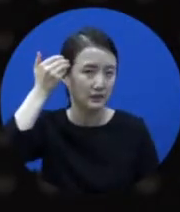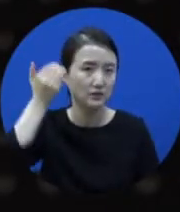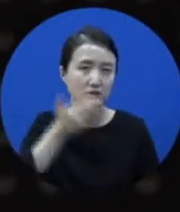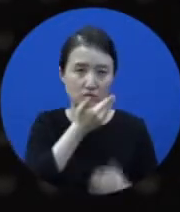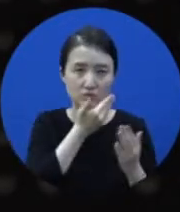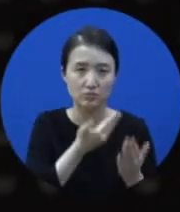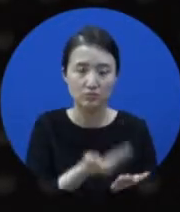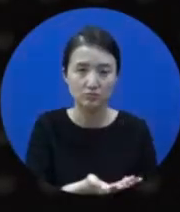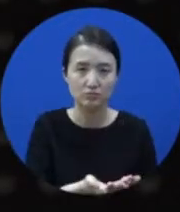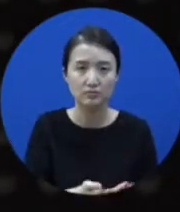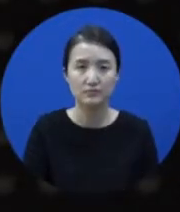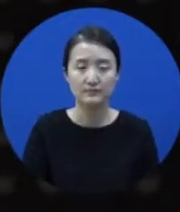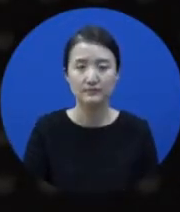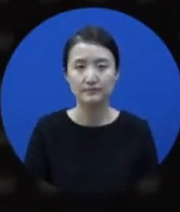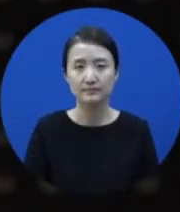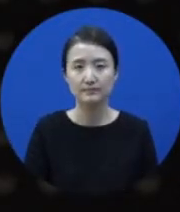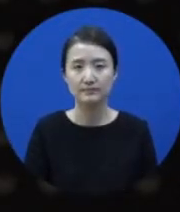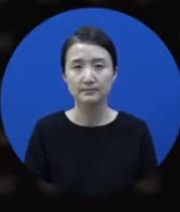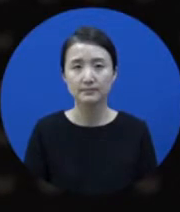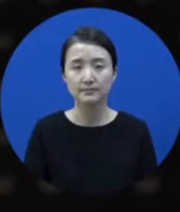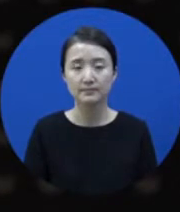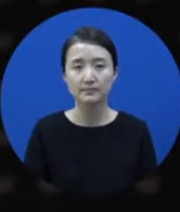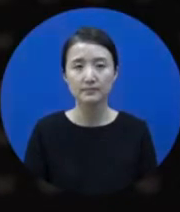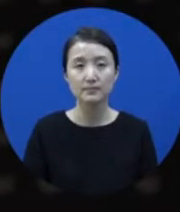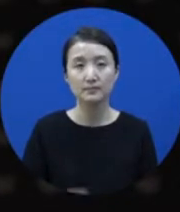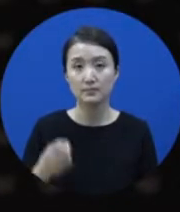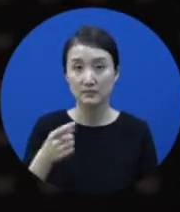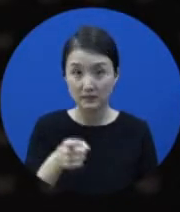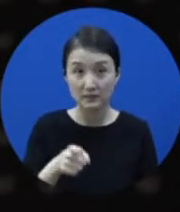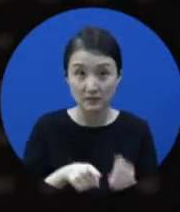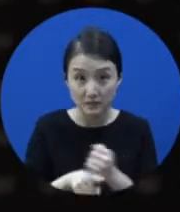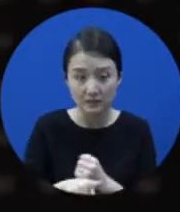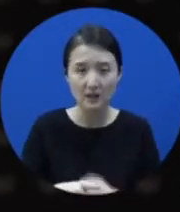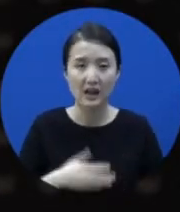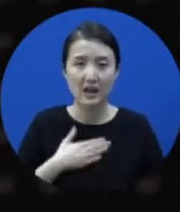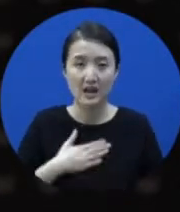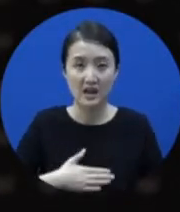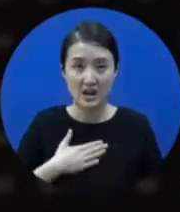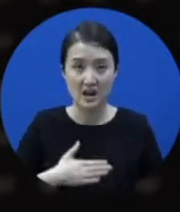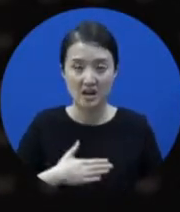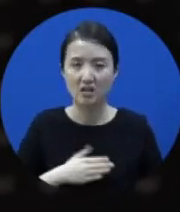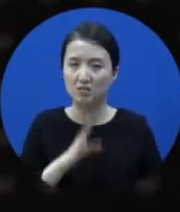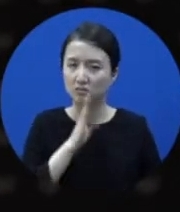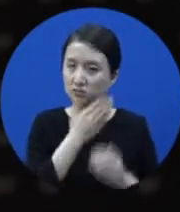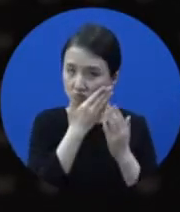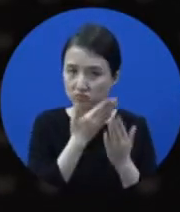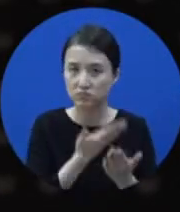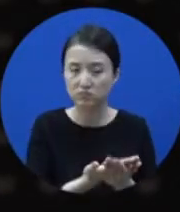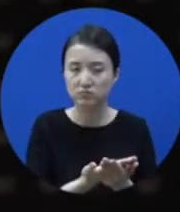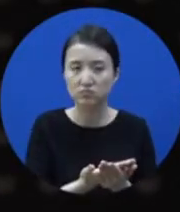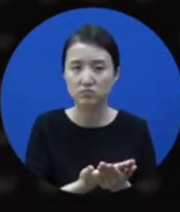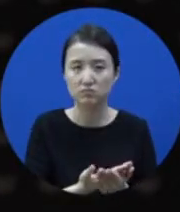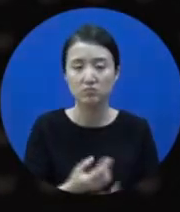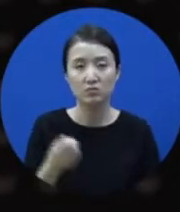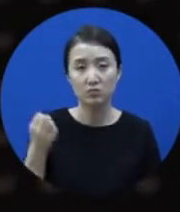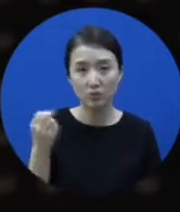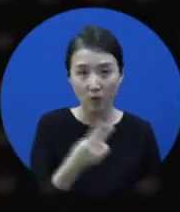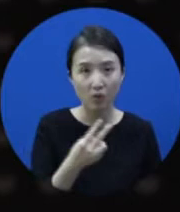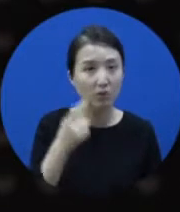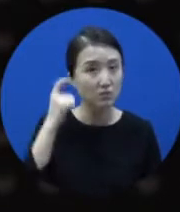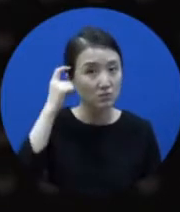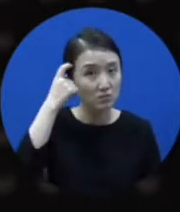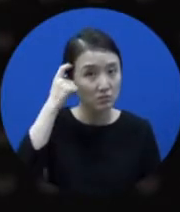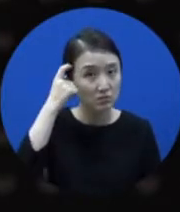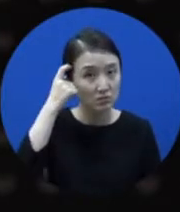창출합니다. 그러니까 얼마나 우리가 아는 것이 중요한지, 공부하는 것이 중요한지 알 수가 있습니다. 그리고 또 이 생각이 힘이 되는